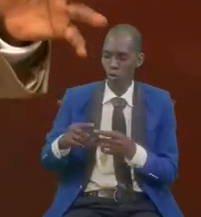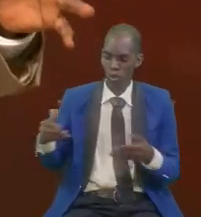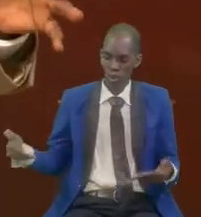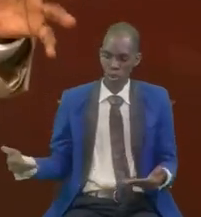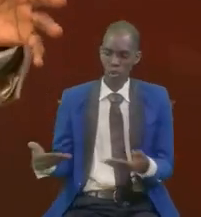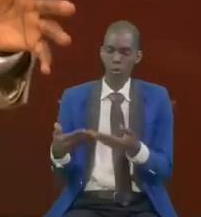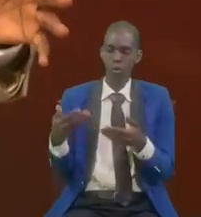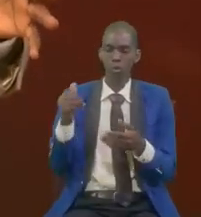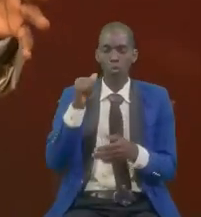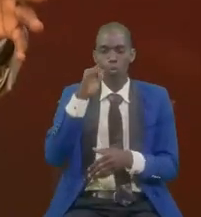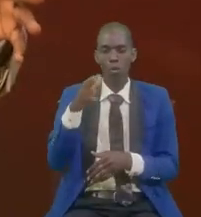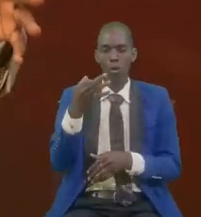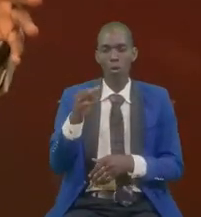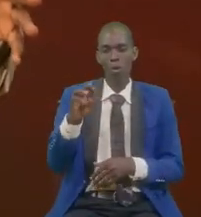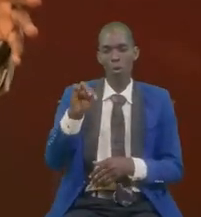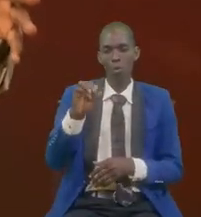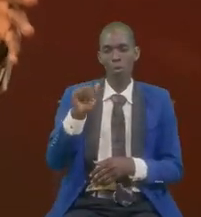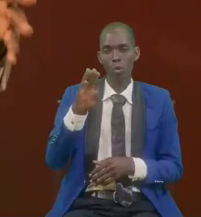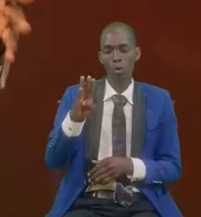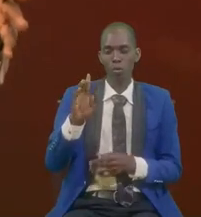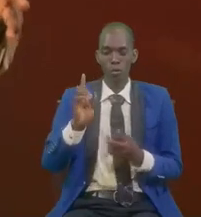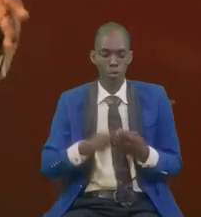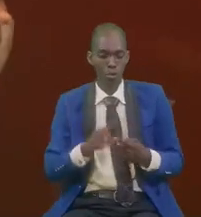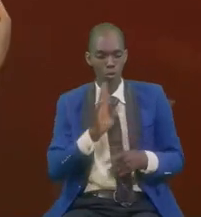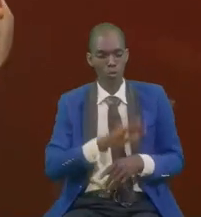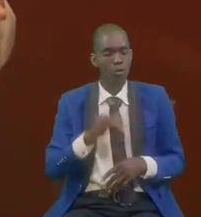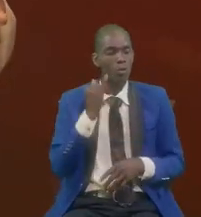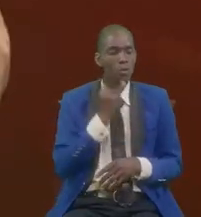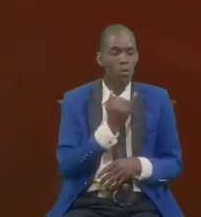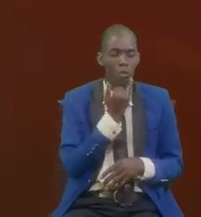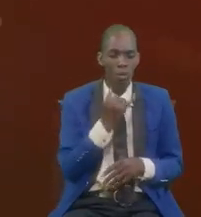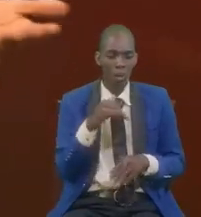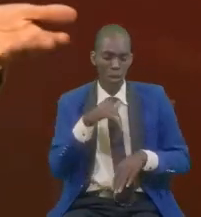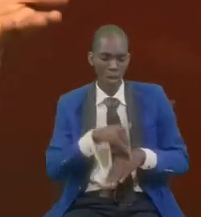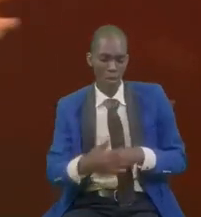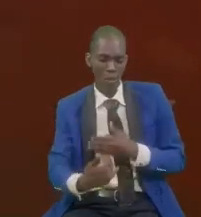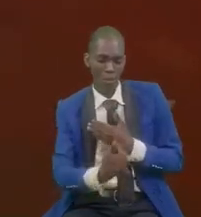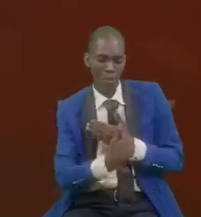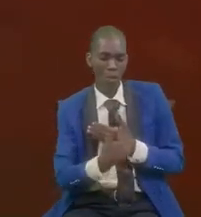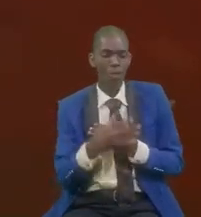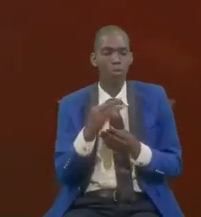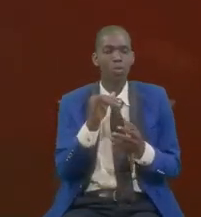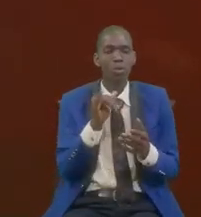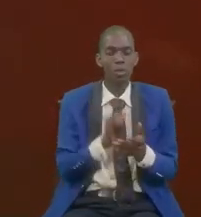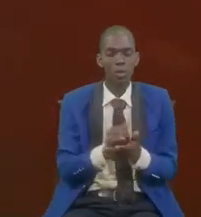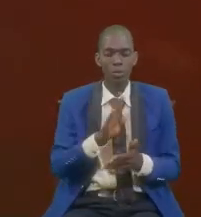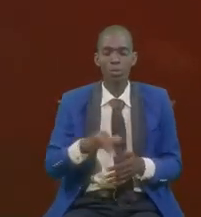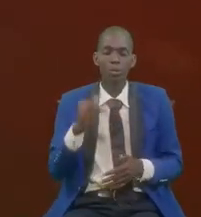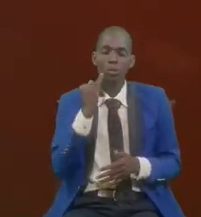à Balak d'amener les femmes de Moab aux enfants d'Israël afin qu'ils